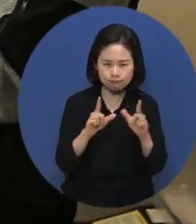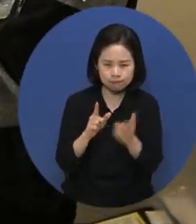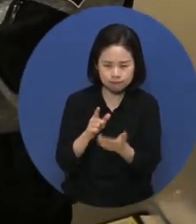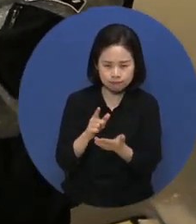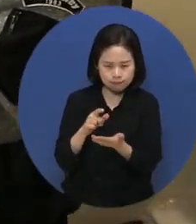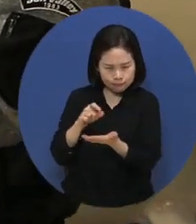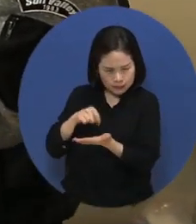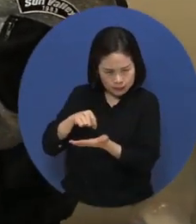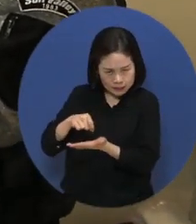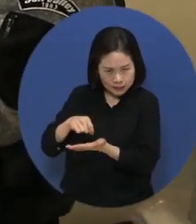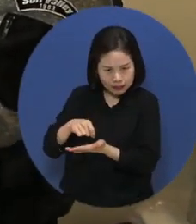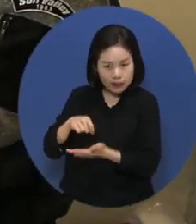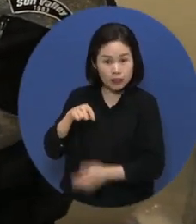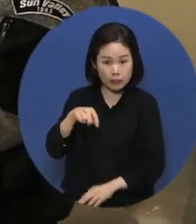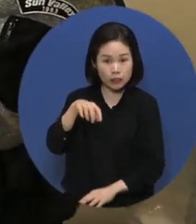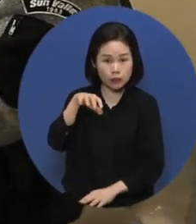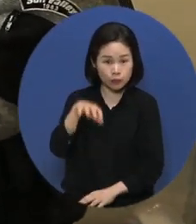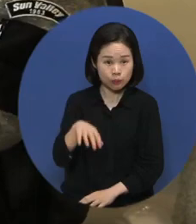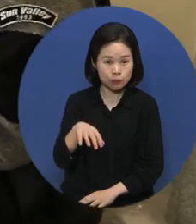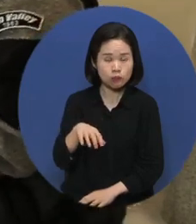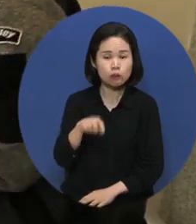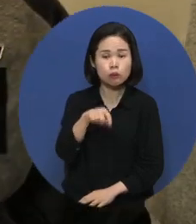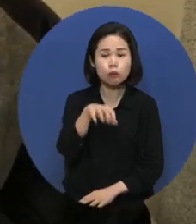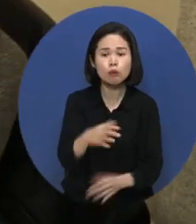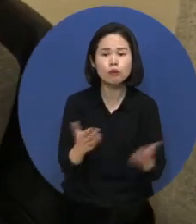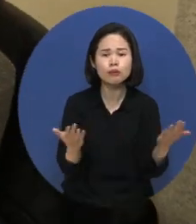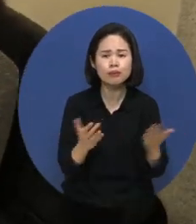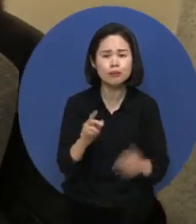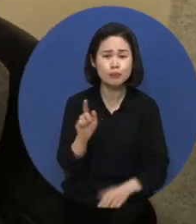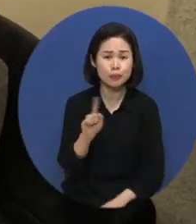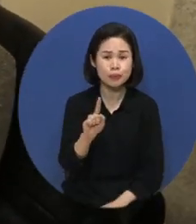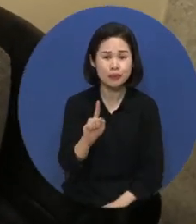이곳. 이곳에서는 어떤 일들을 하고 있을까요?